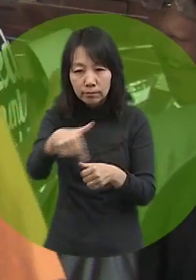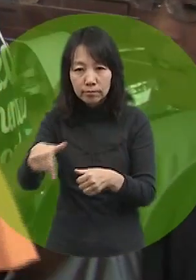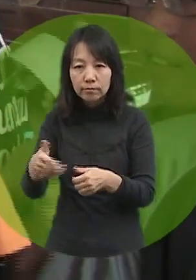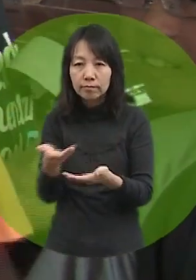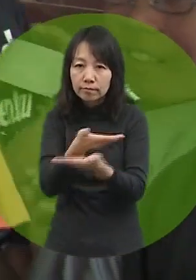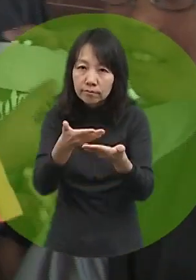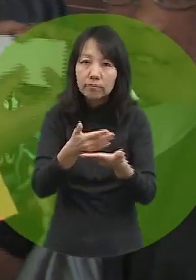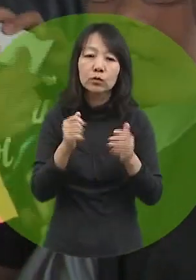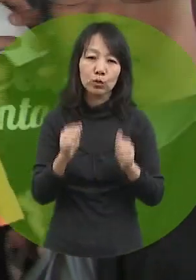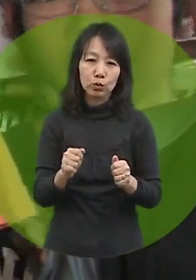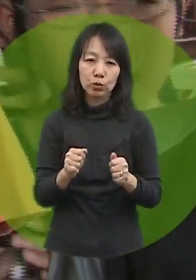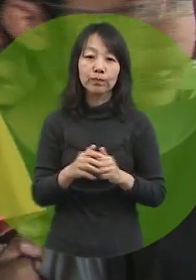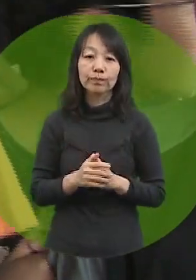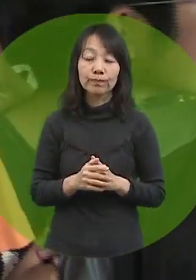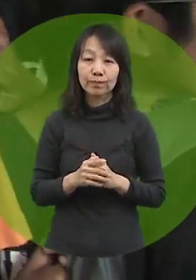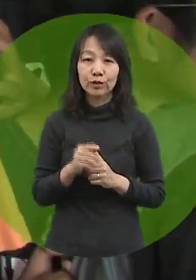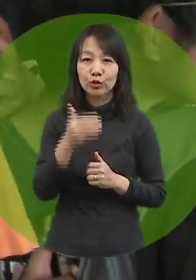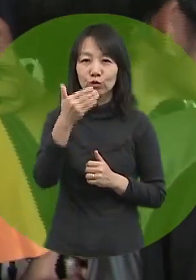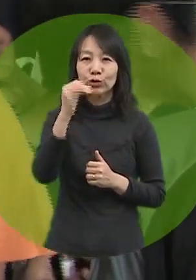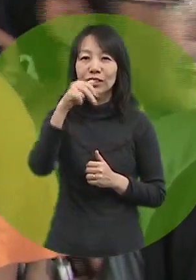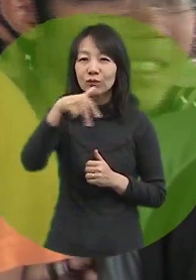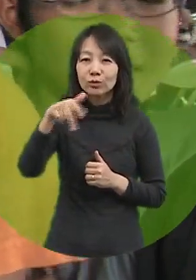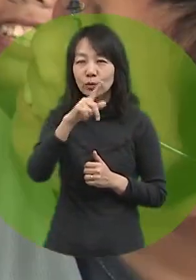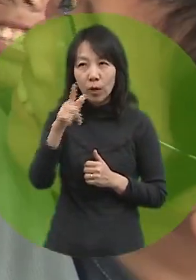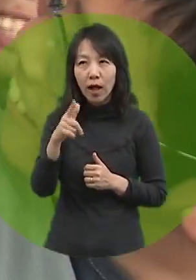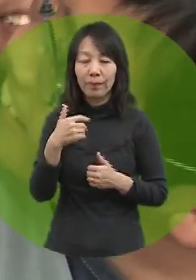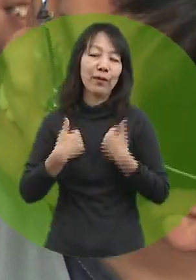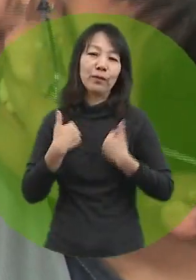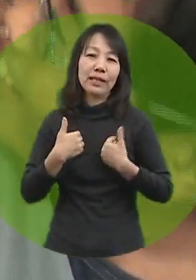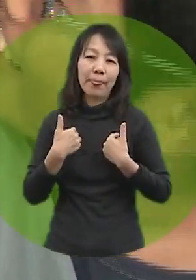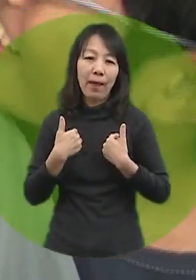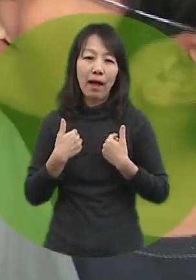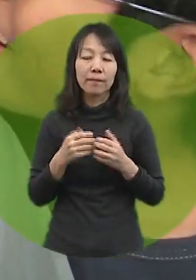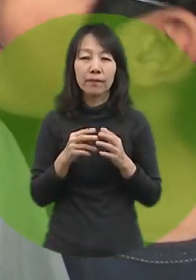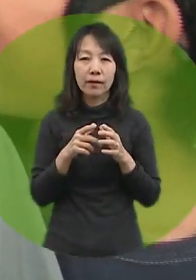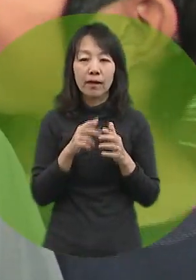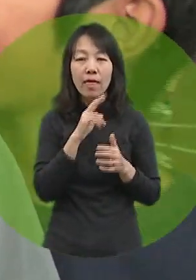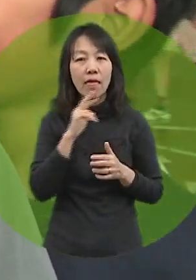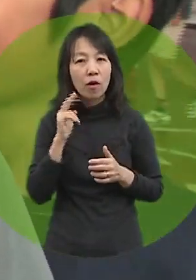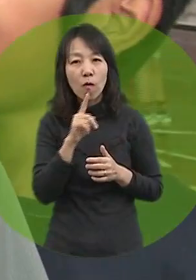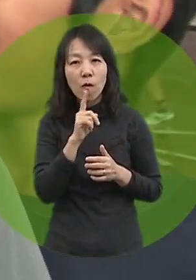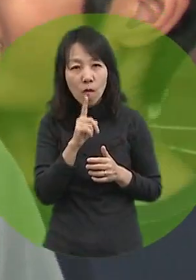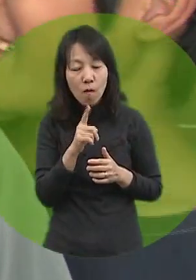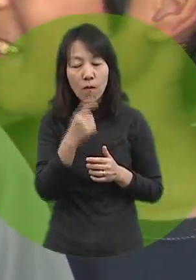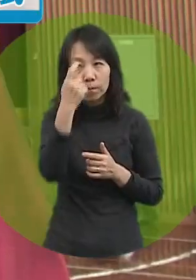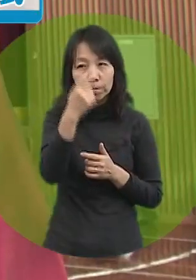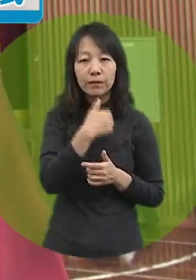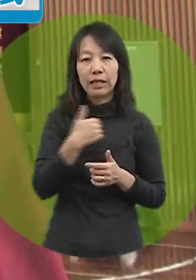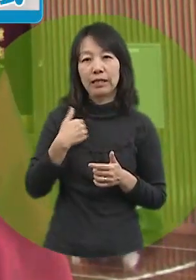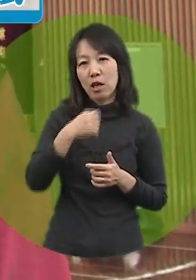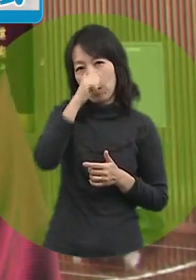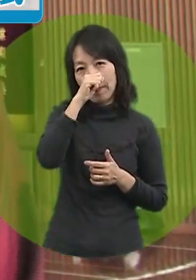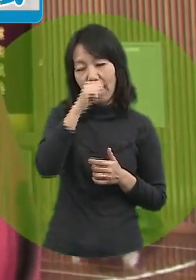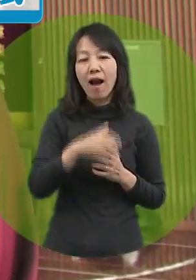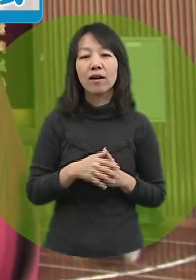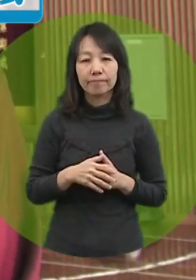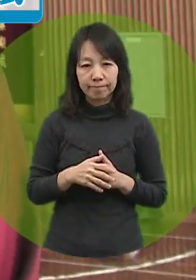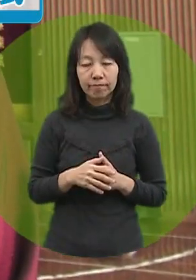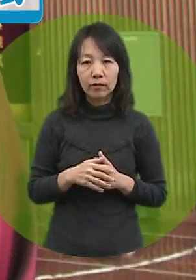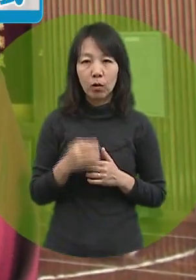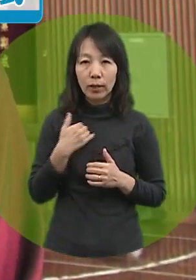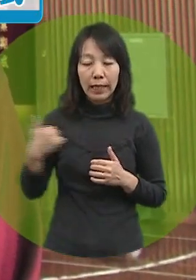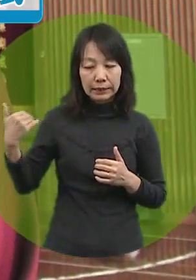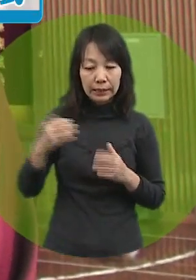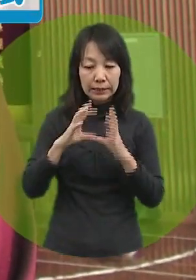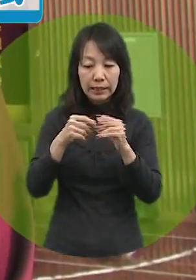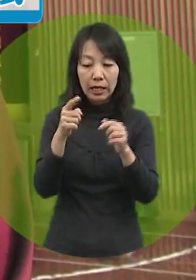クイックとかでいろんな国の英語とかいろいろ学べて、 私たち外国人とエメチ